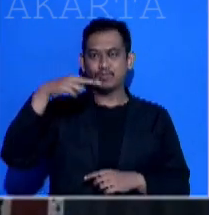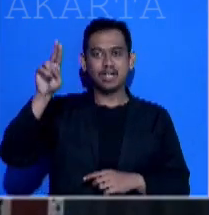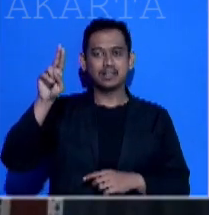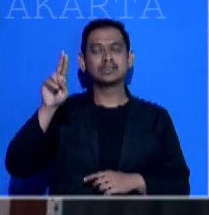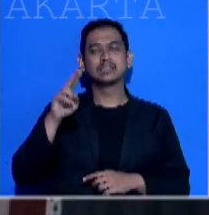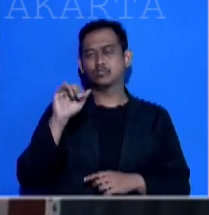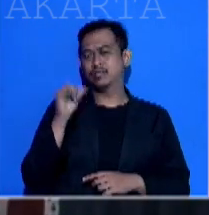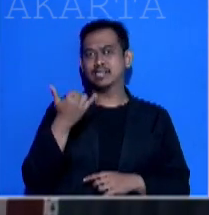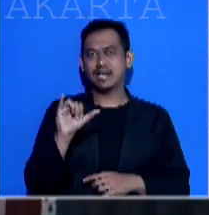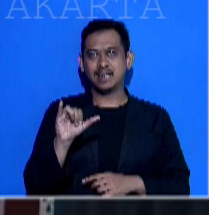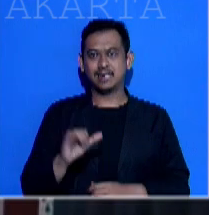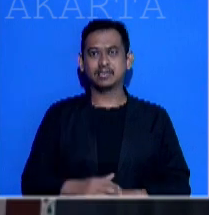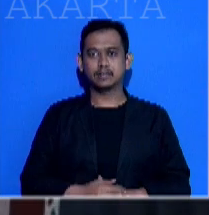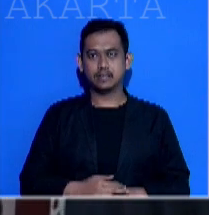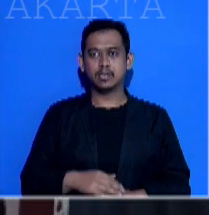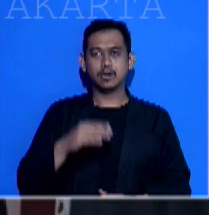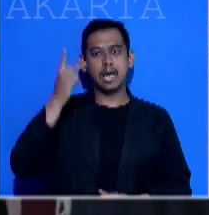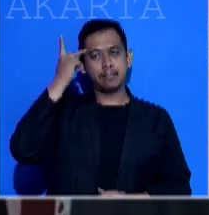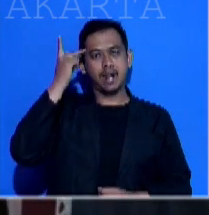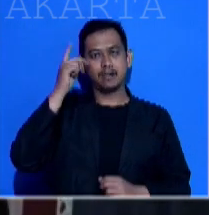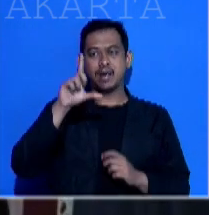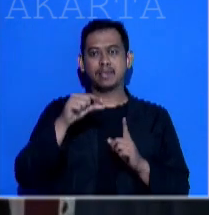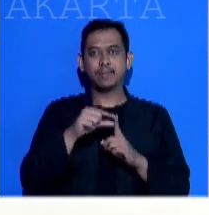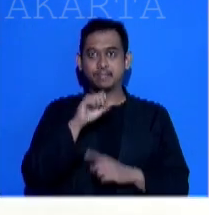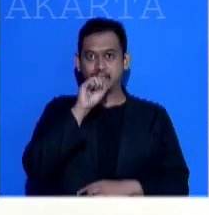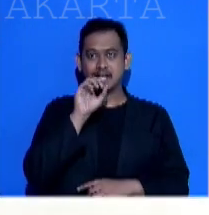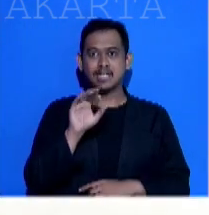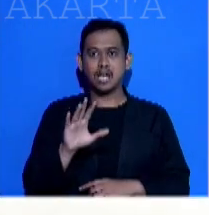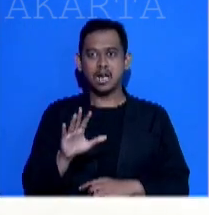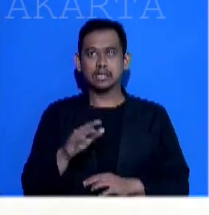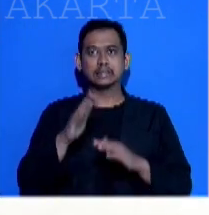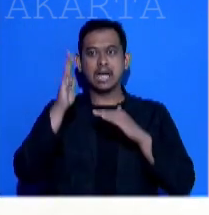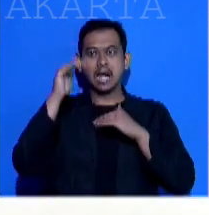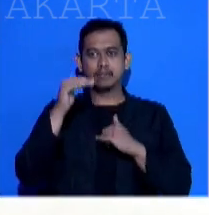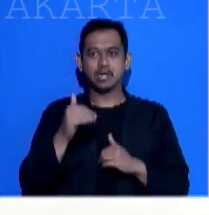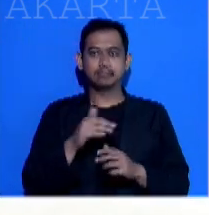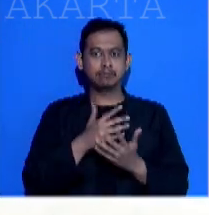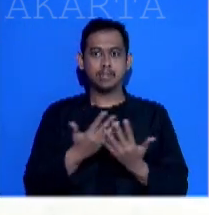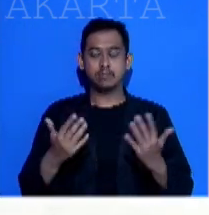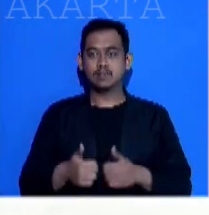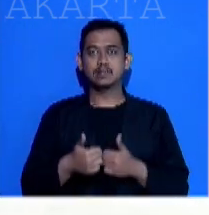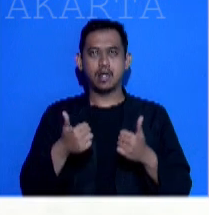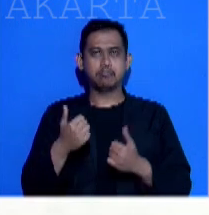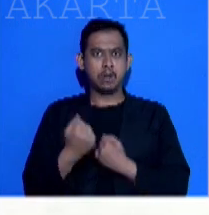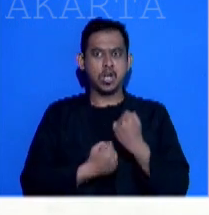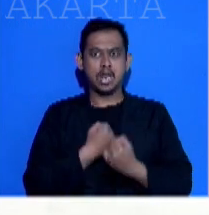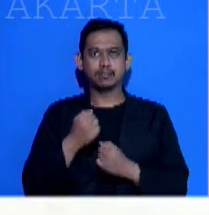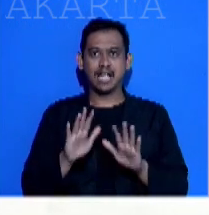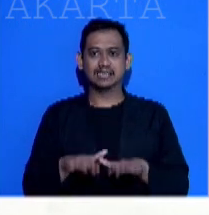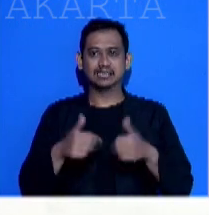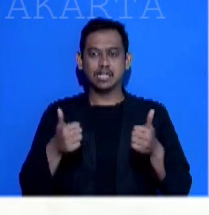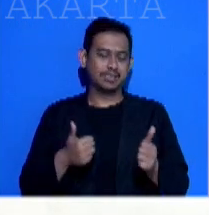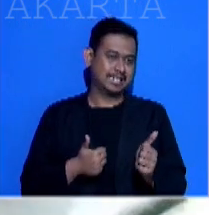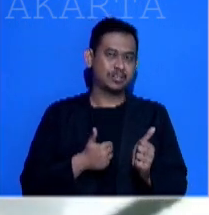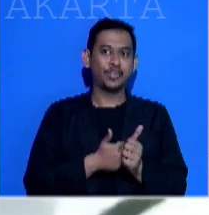Lapas Perempuan Kelas 2B Yogyakarta, Evi Luliansi, juga berharap para warga binaan dapat terus berkelakuan baik serta mengikuti berbagai